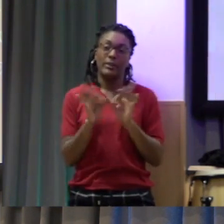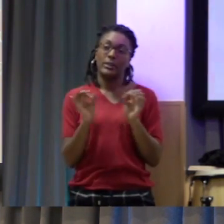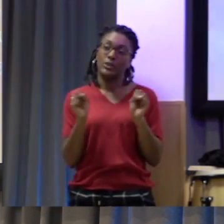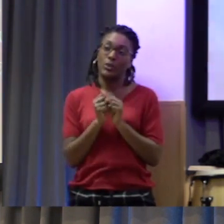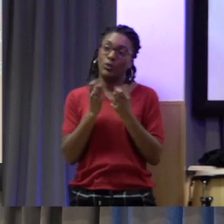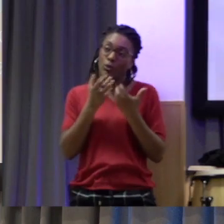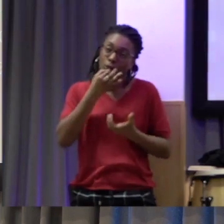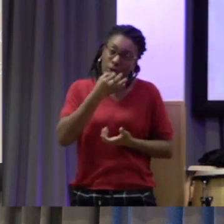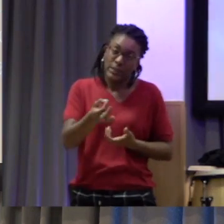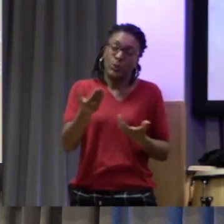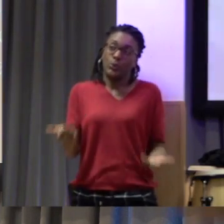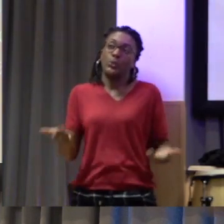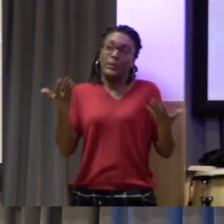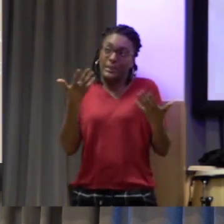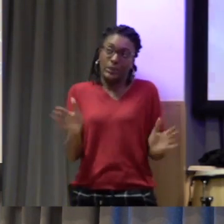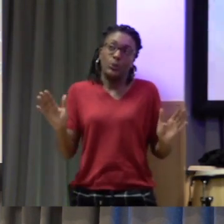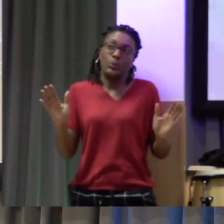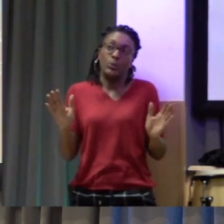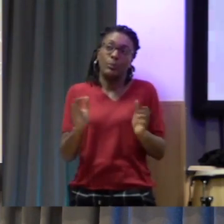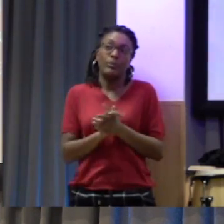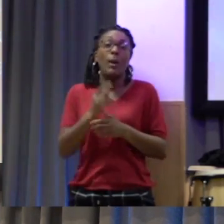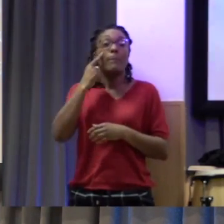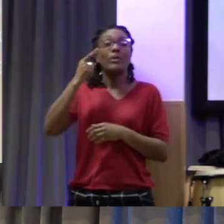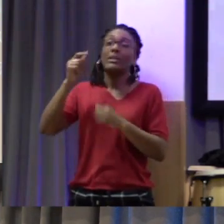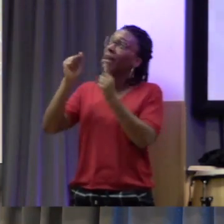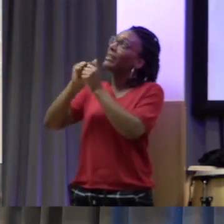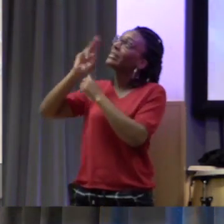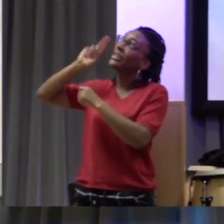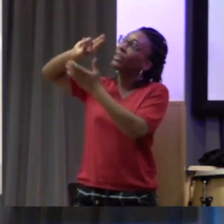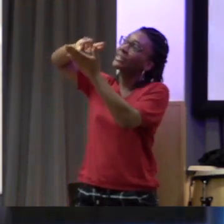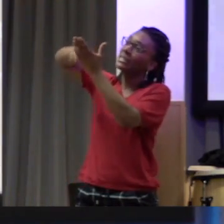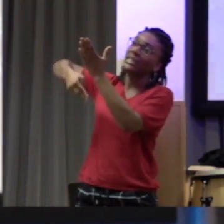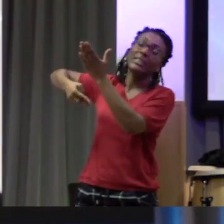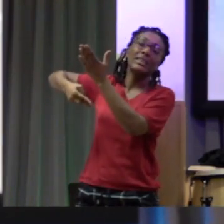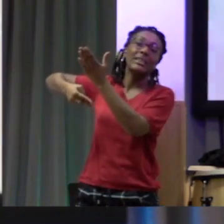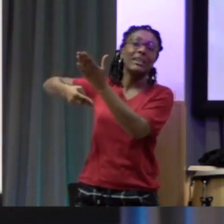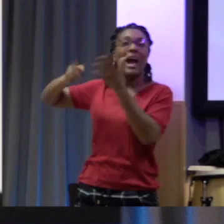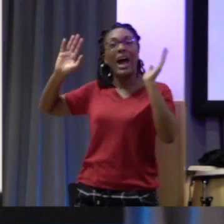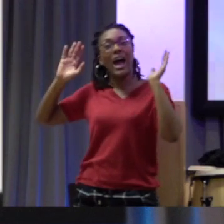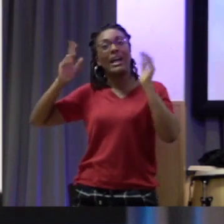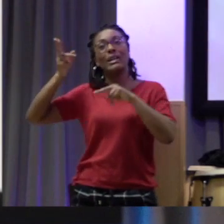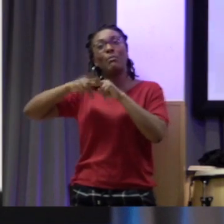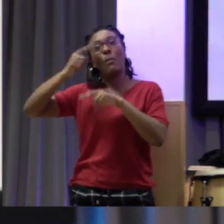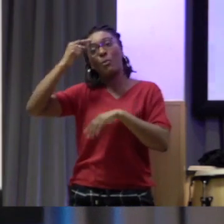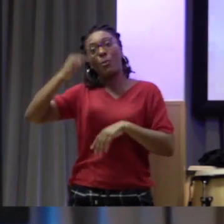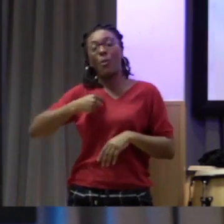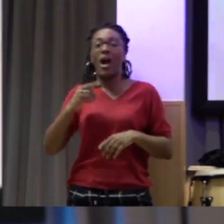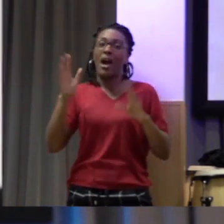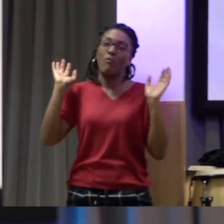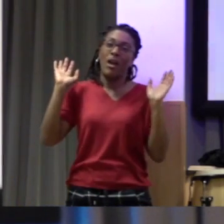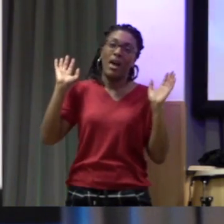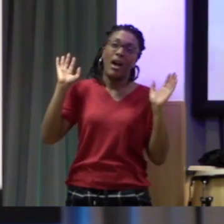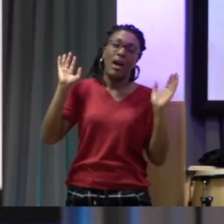Que ce n'est pas parce qu'on a signé un contrat avec le Seigneur et qu'il est mort pour nous, qu'il a signé un contrat en